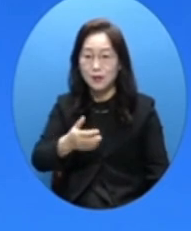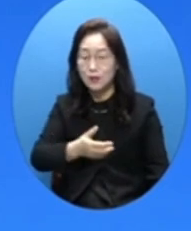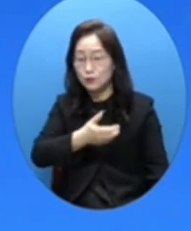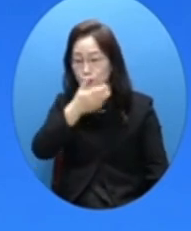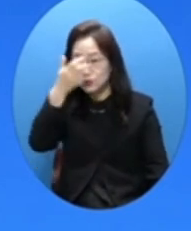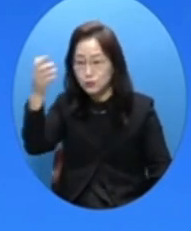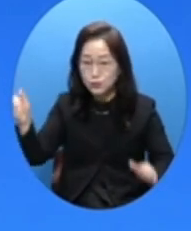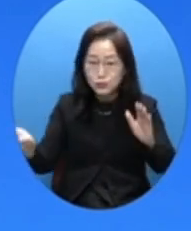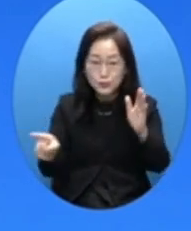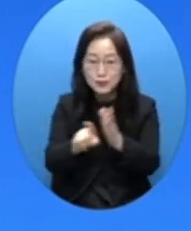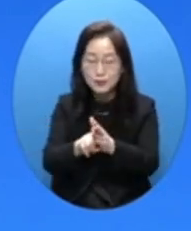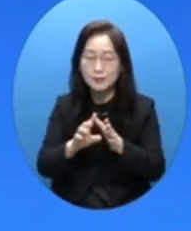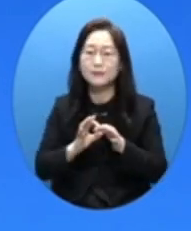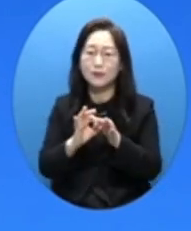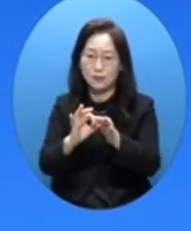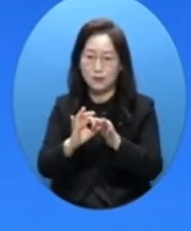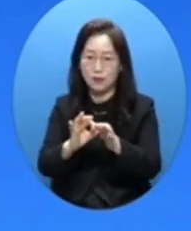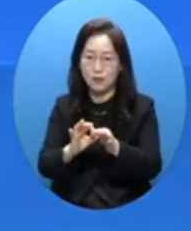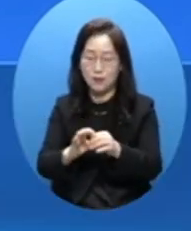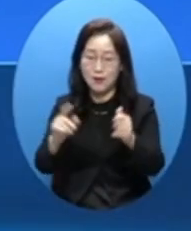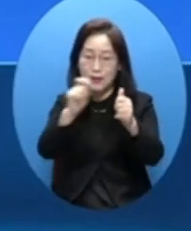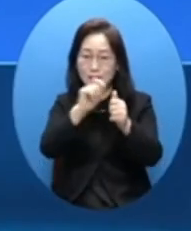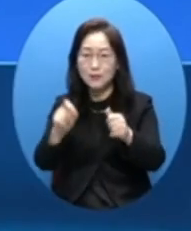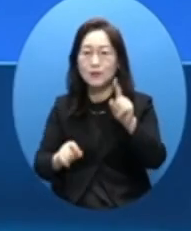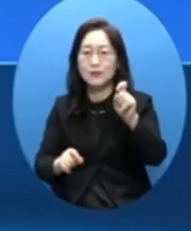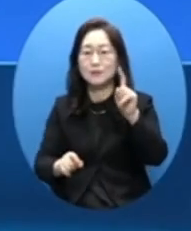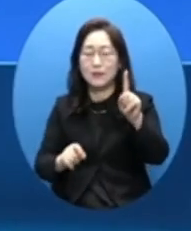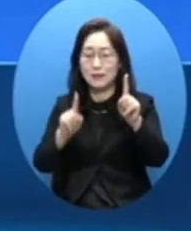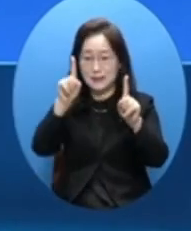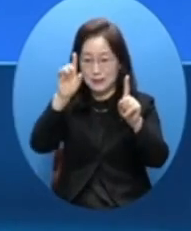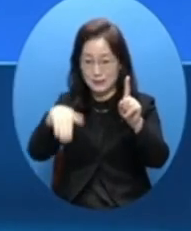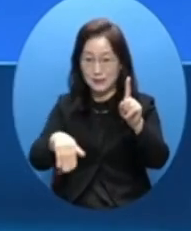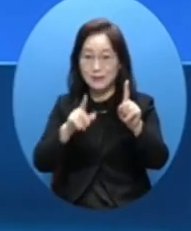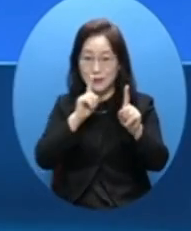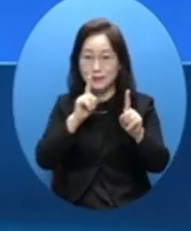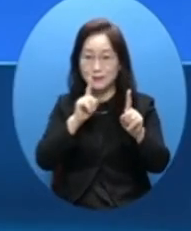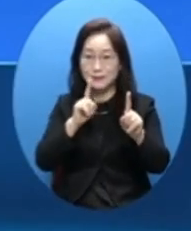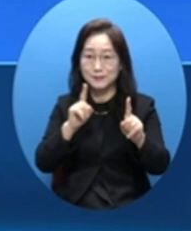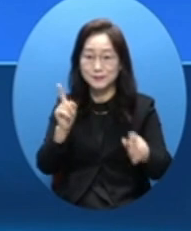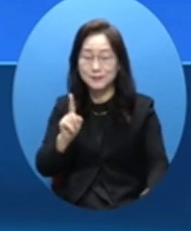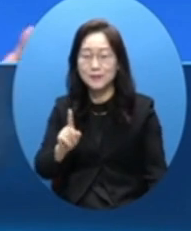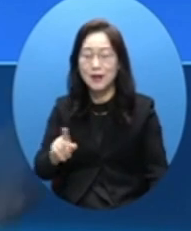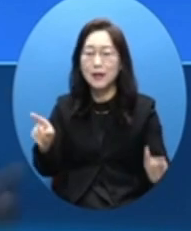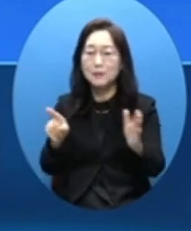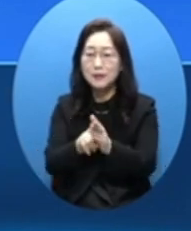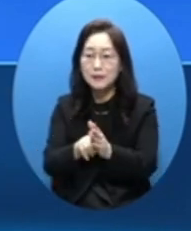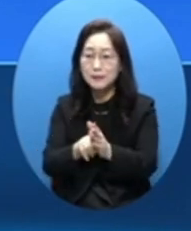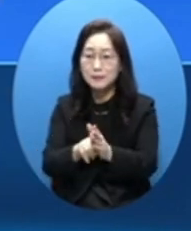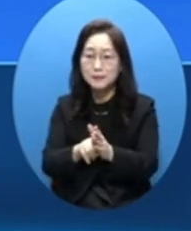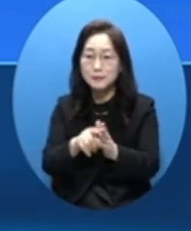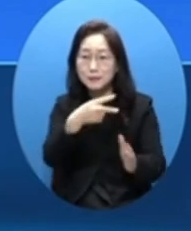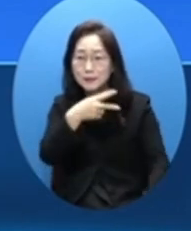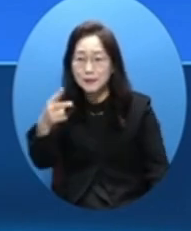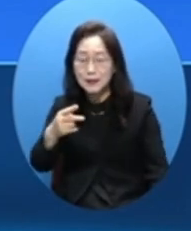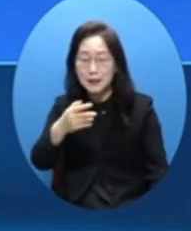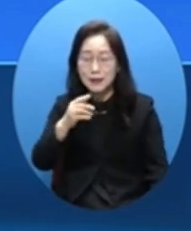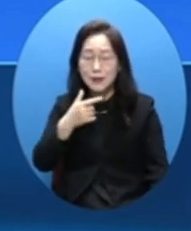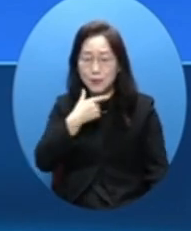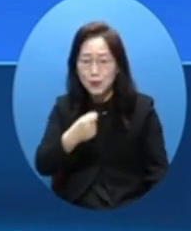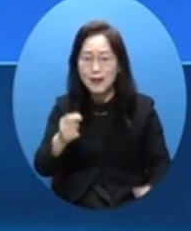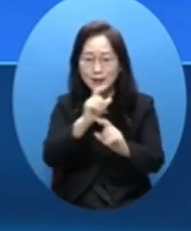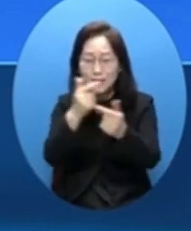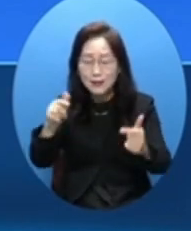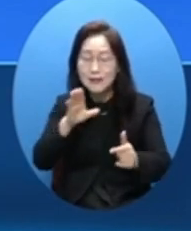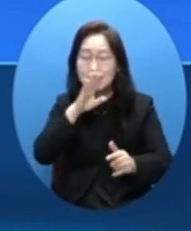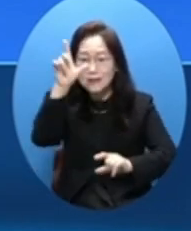믿음은 연결되어 있습니다 그래서 히브리서 11장 1절 2절은 이와 같이 말씀하고 있습니다 믿음은 바라는 것들의